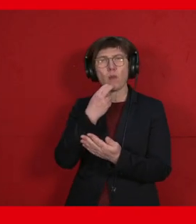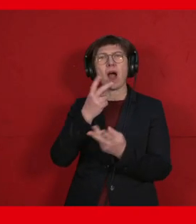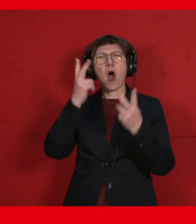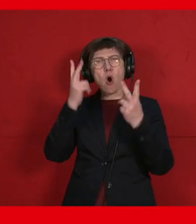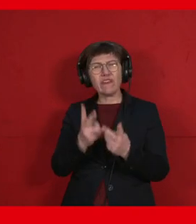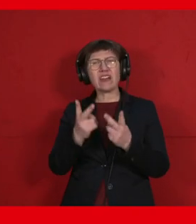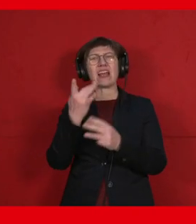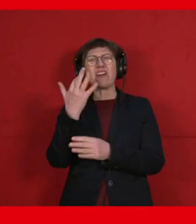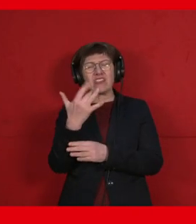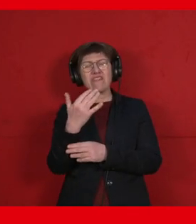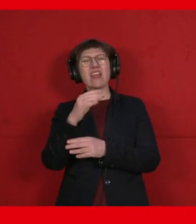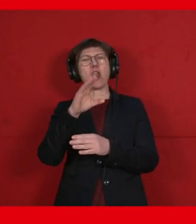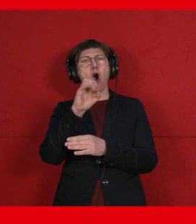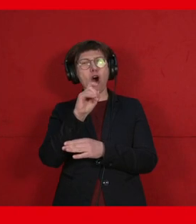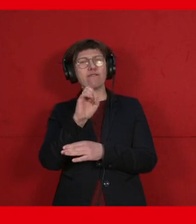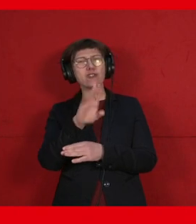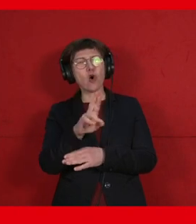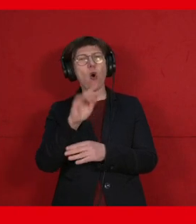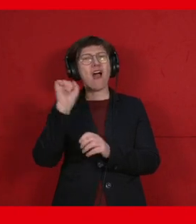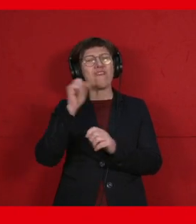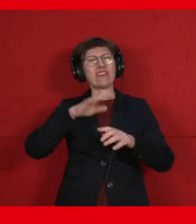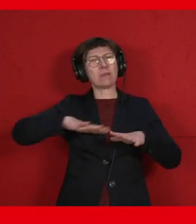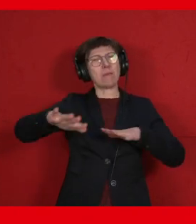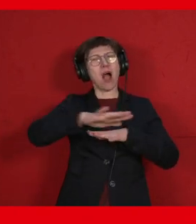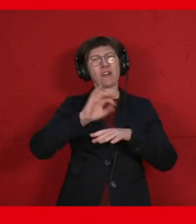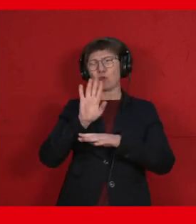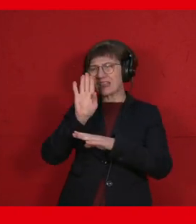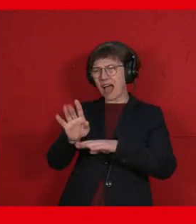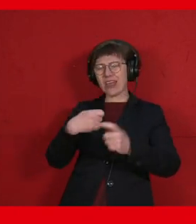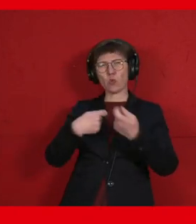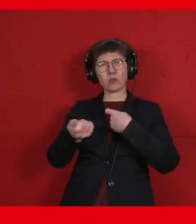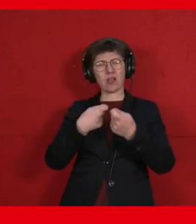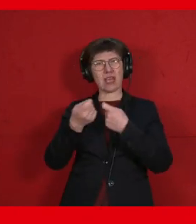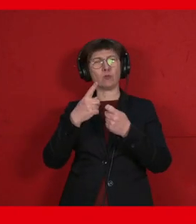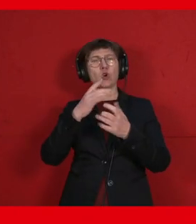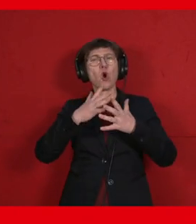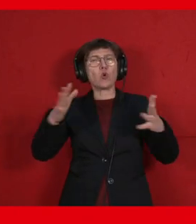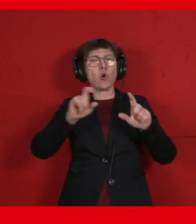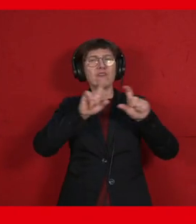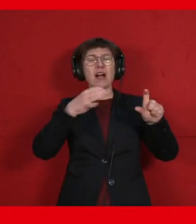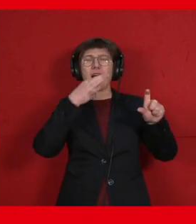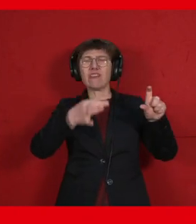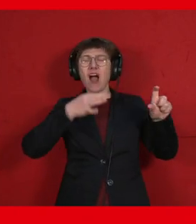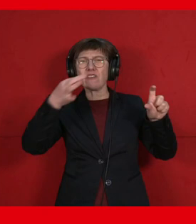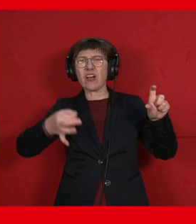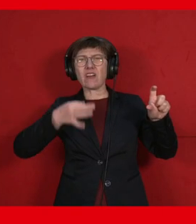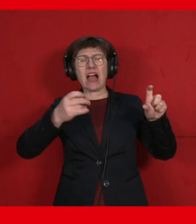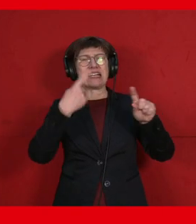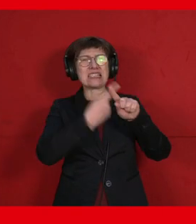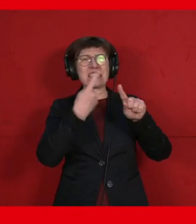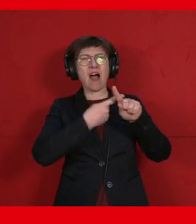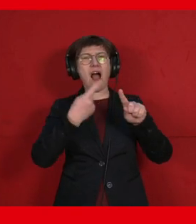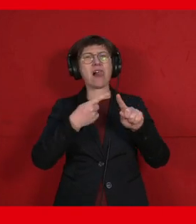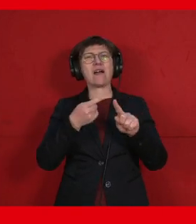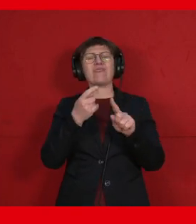vorstellen können, wie viele Offshore-Windparks alleine für Ihr Unternehmen? Ja, wir müssen ja nur die Großen fragen. Und da kommen Zahlen raus,